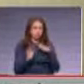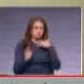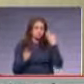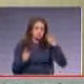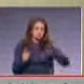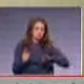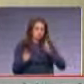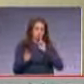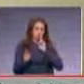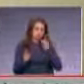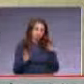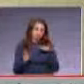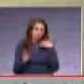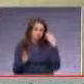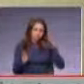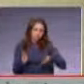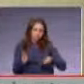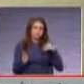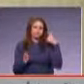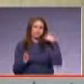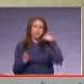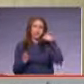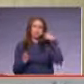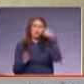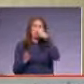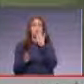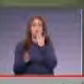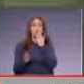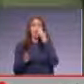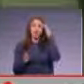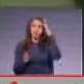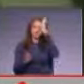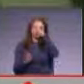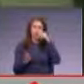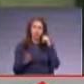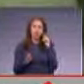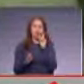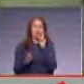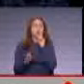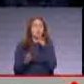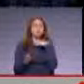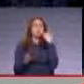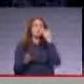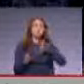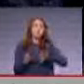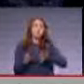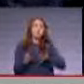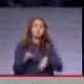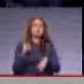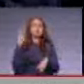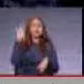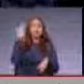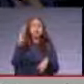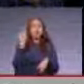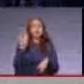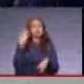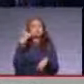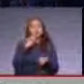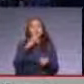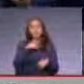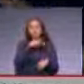اللي بيتقال، لكن حضرتك بتقوله يعني يبقى خلاص، يبقى القسوه دي. لا هو الشيخ اصلا